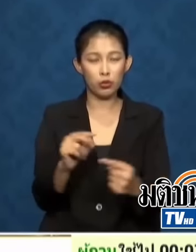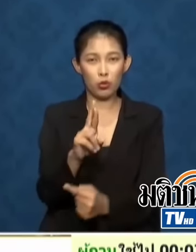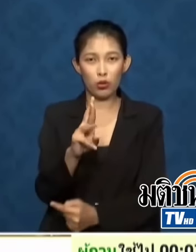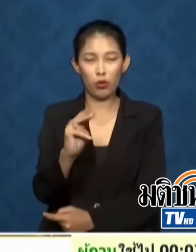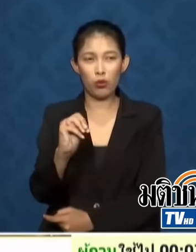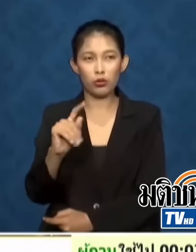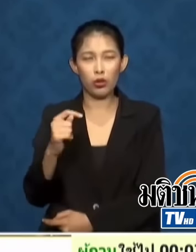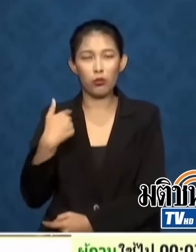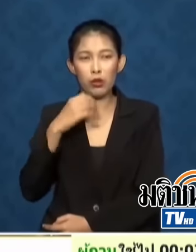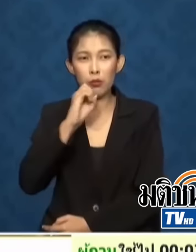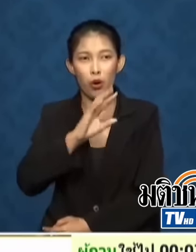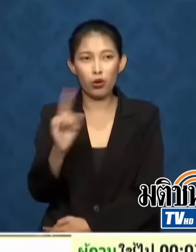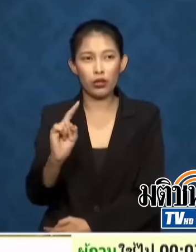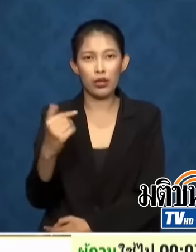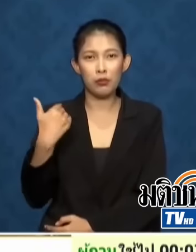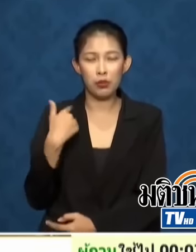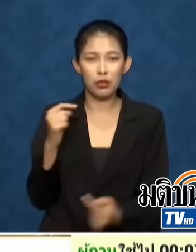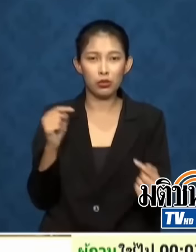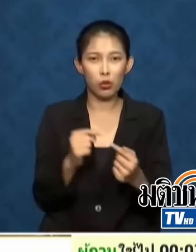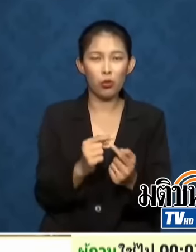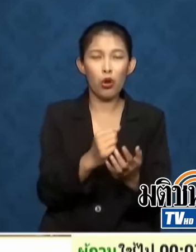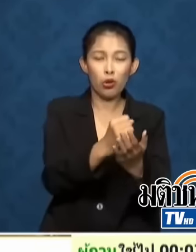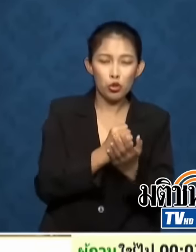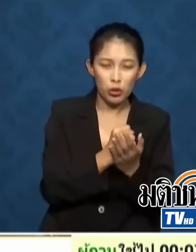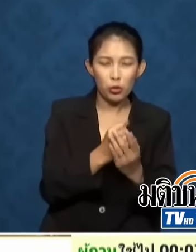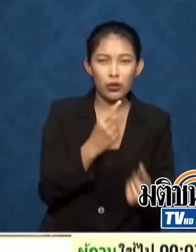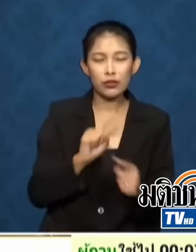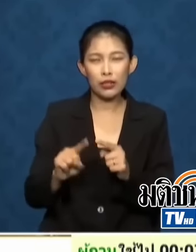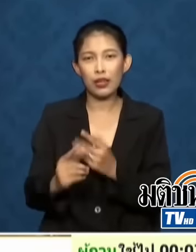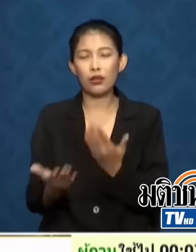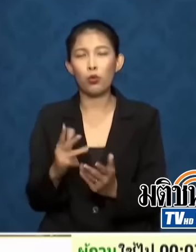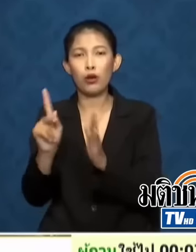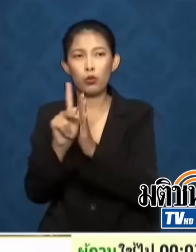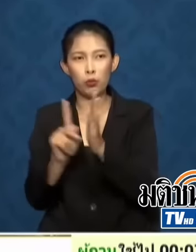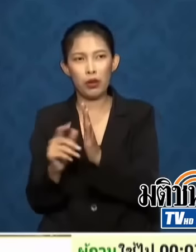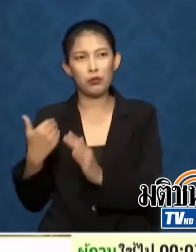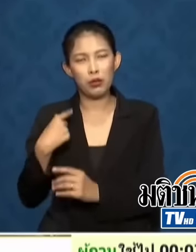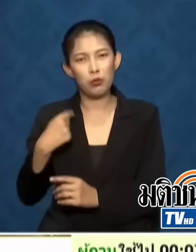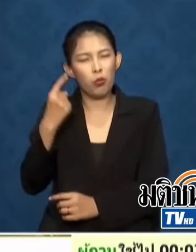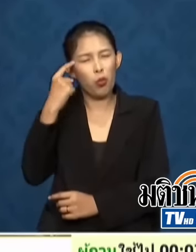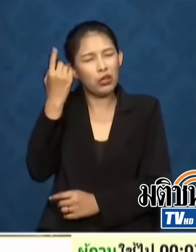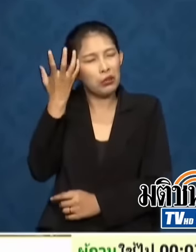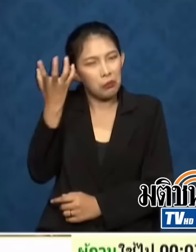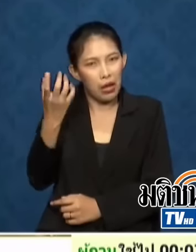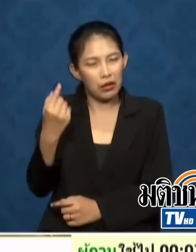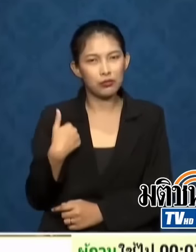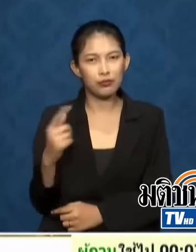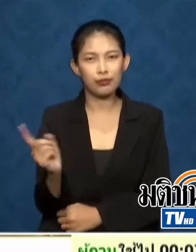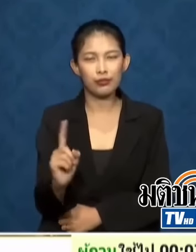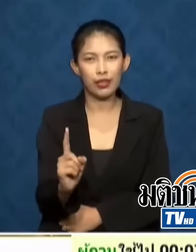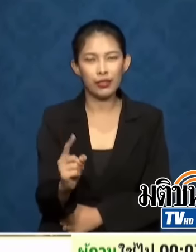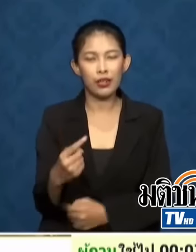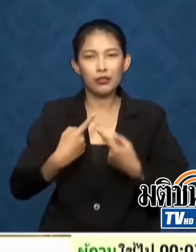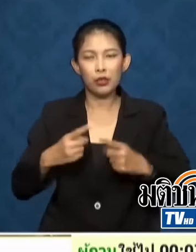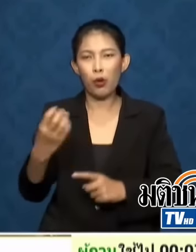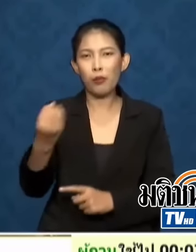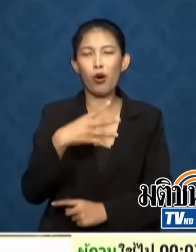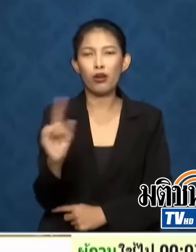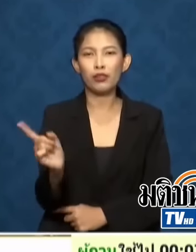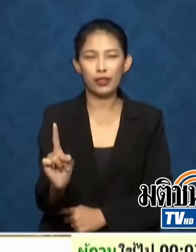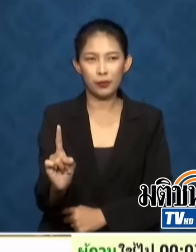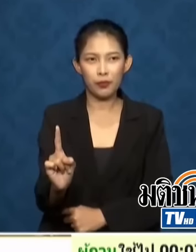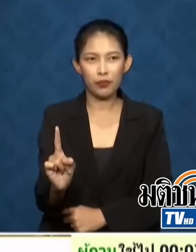ทิ้งท้ายนะครับว่ามันมีทั้งเรื่องบุญคุณและมีเรื่องทั้งกฎหมายเนี่ยแน่นอนผมคิดมากแน่นอนนะครับแต่มันก็สะท้อนอะไรครับมันส